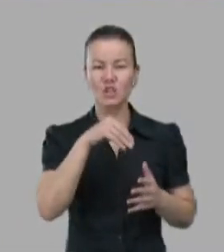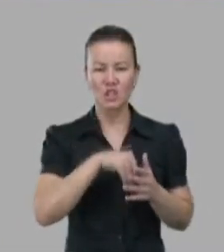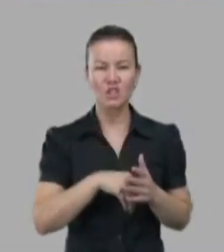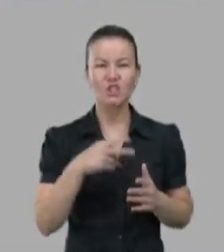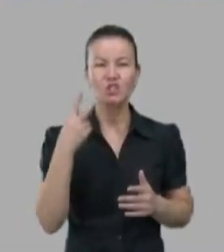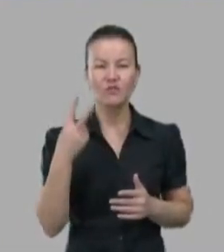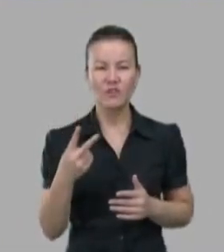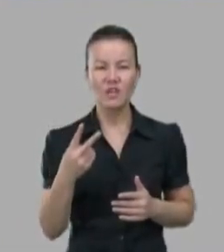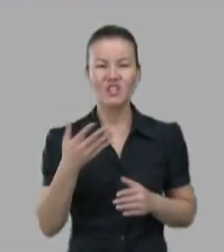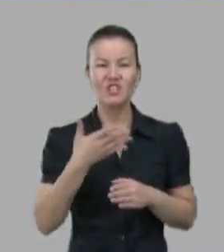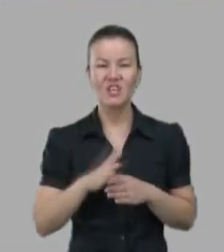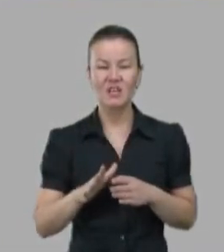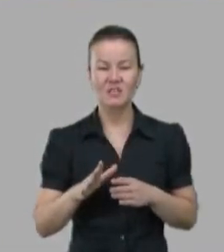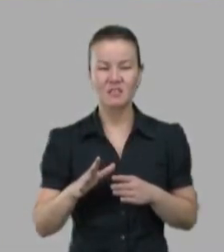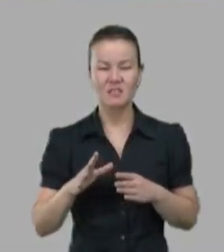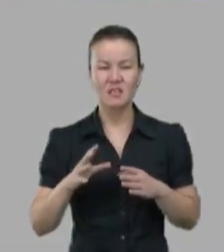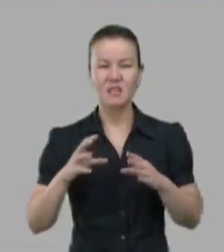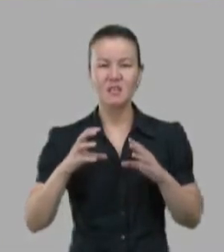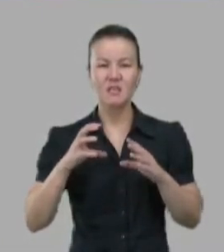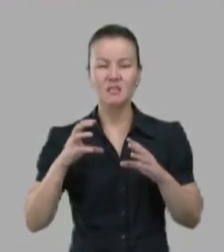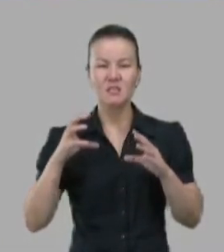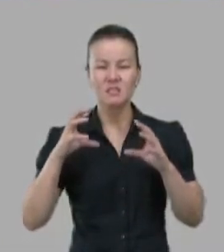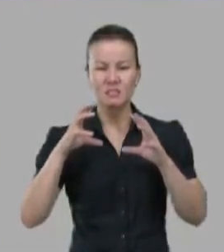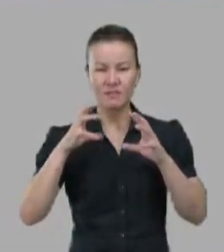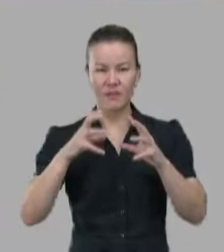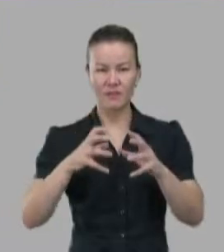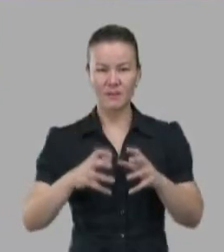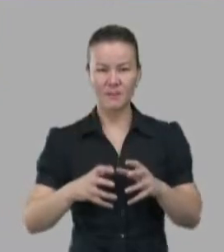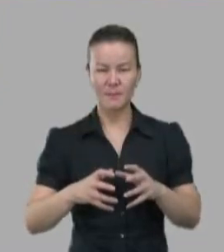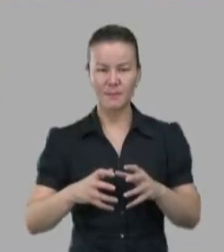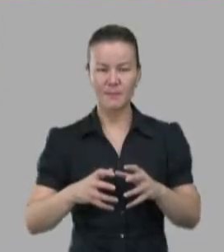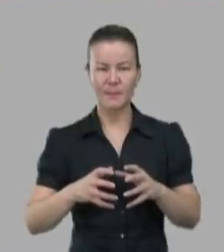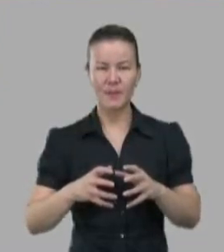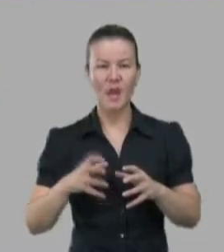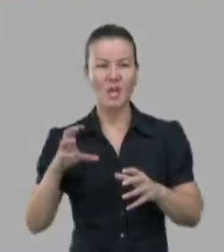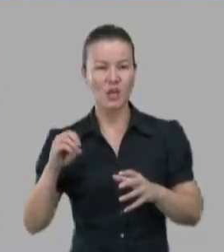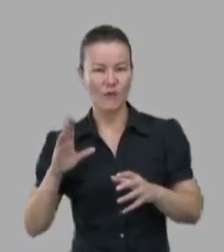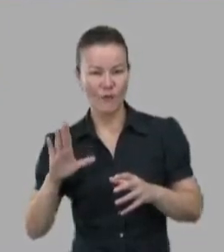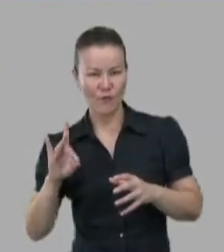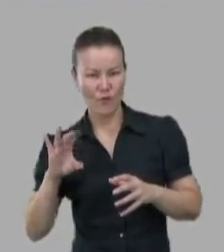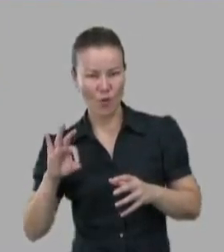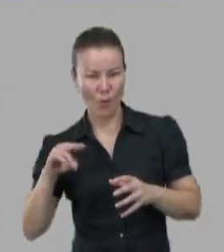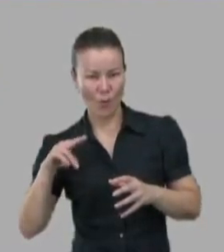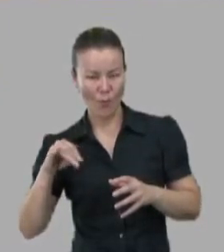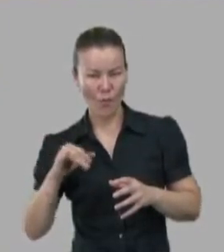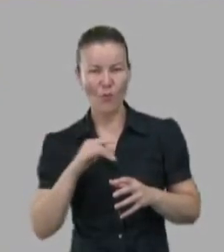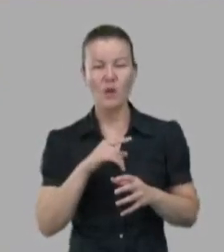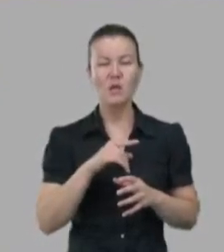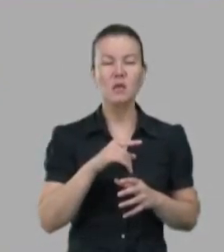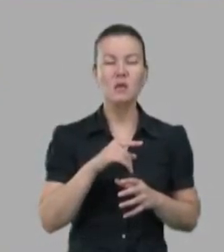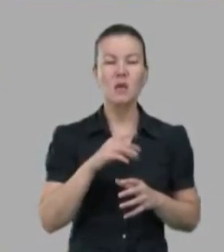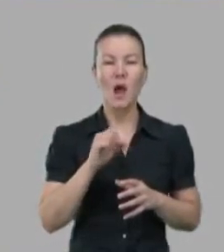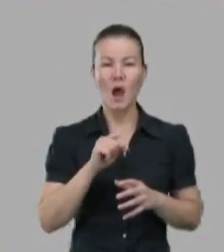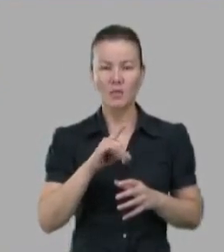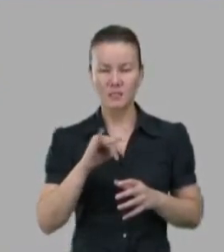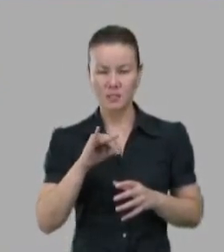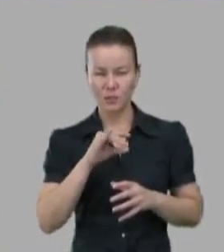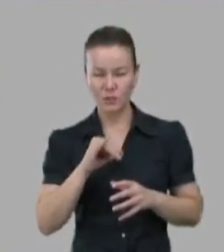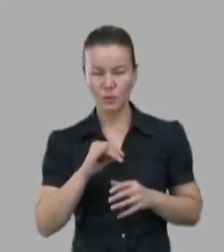Содержит две части света – Европу и Азию.